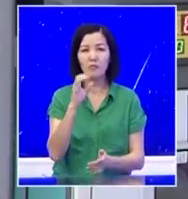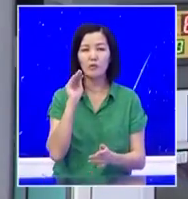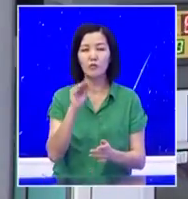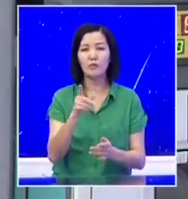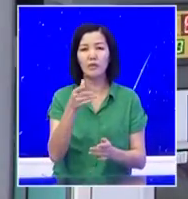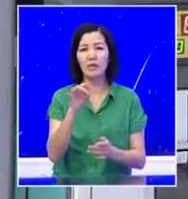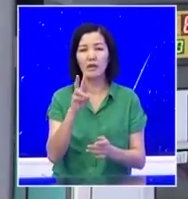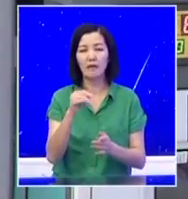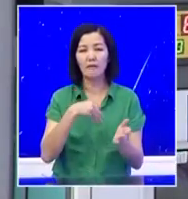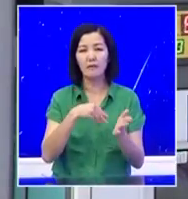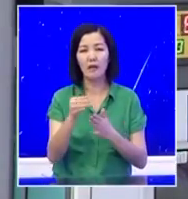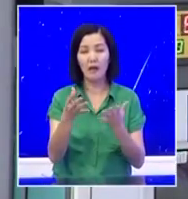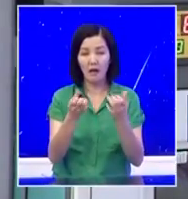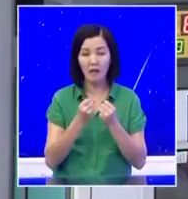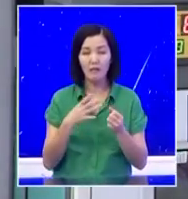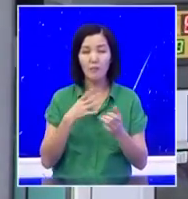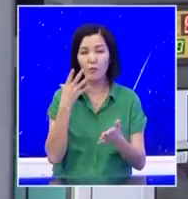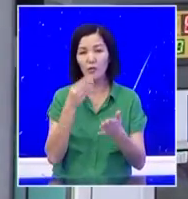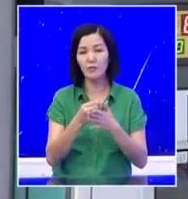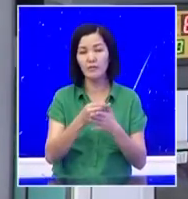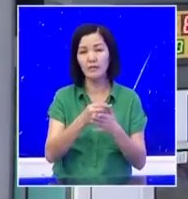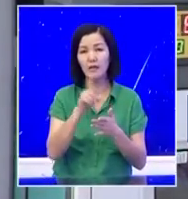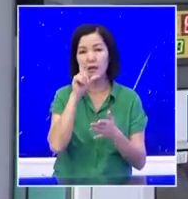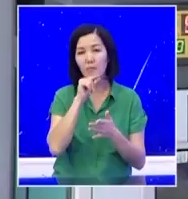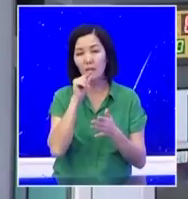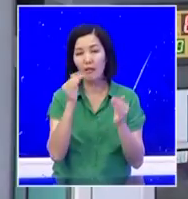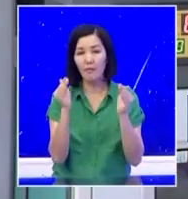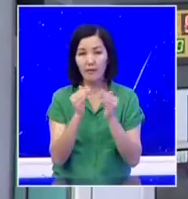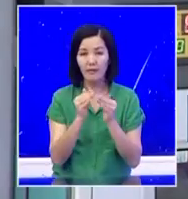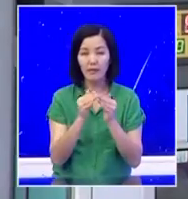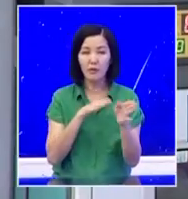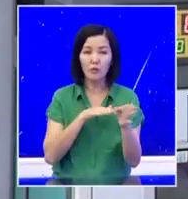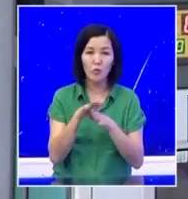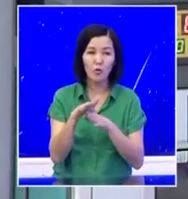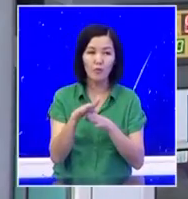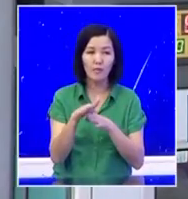осы өзіміздің Қазақстанда шығарылған инкубатор балапан толығымен